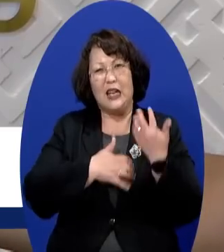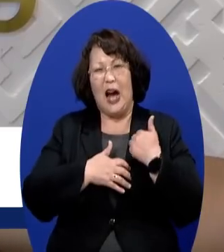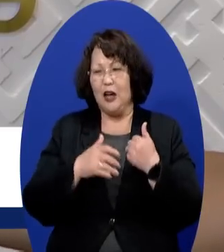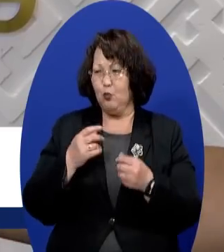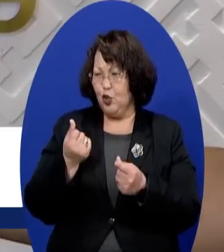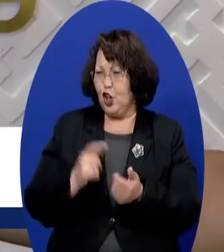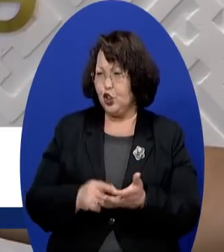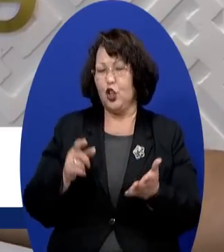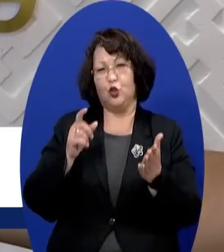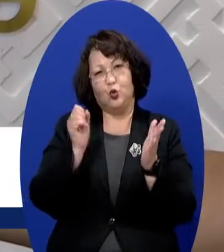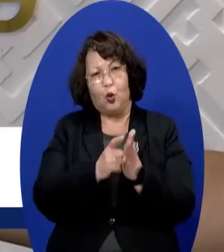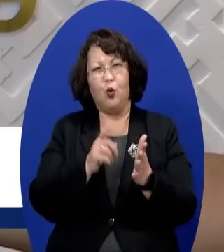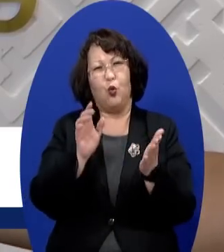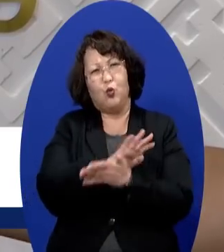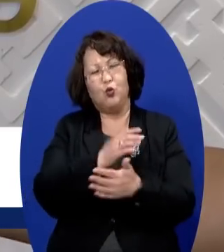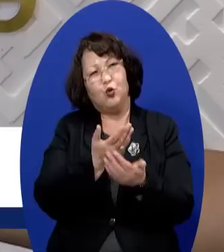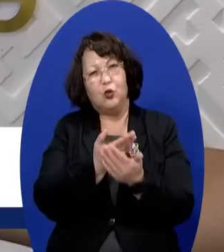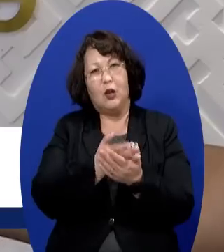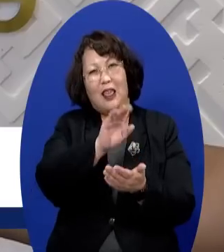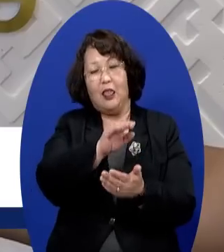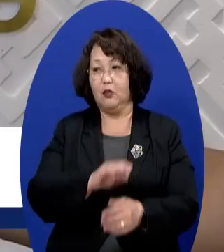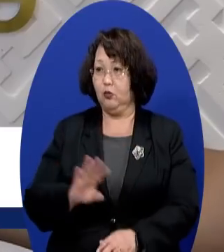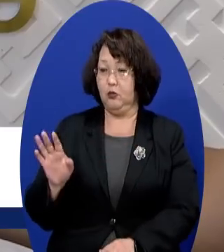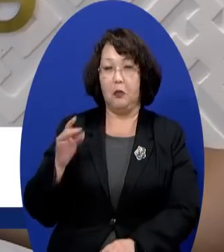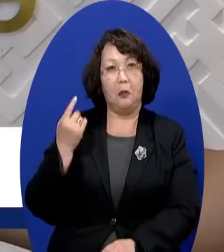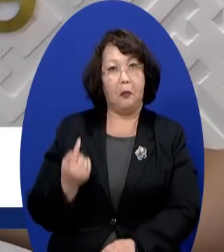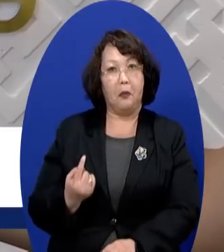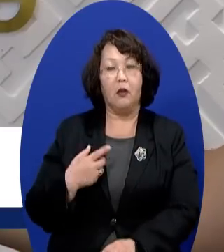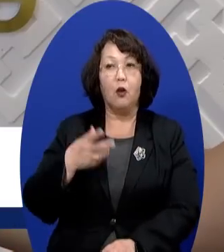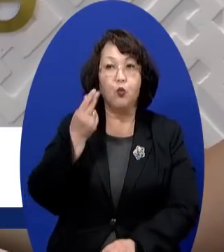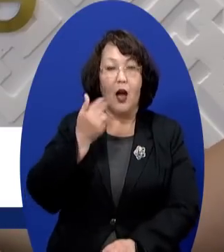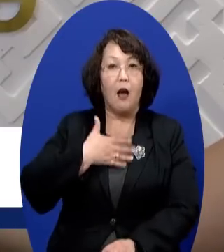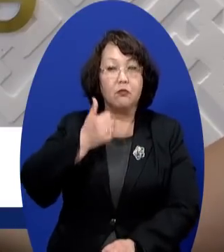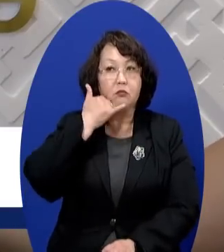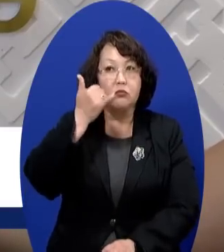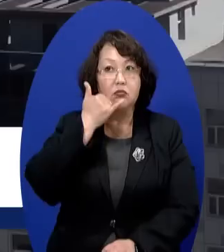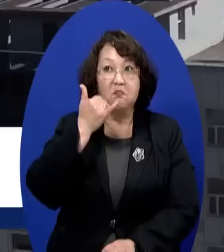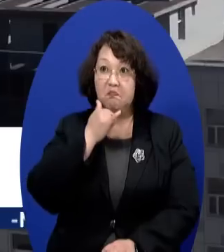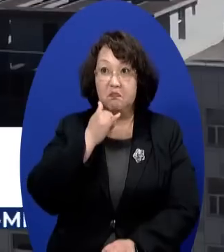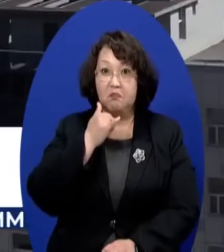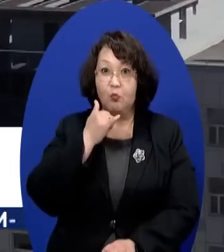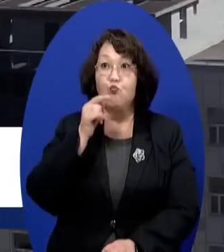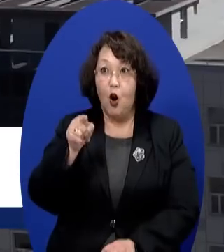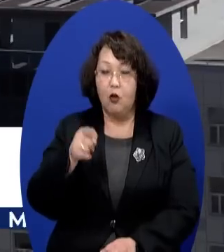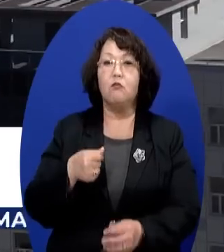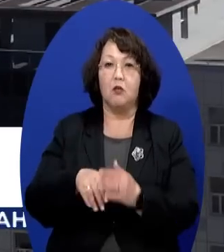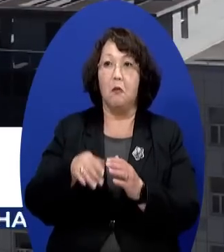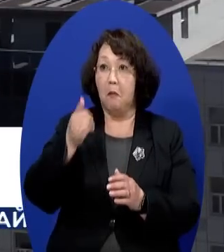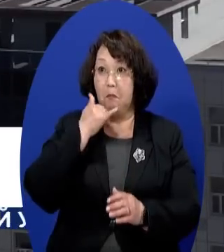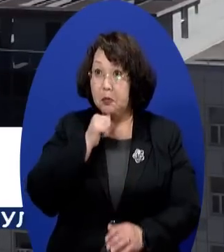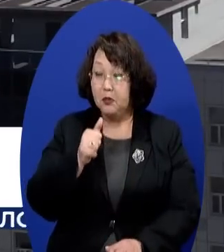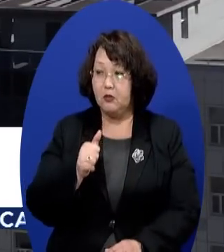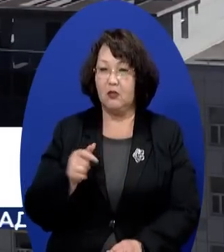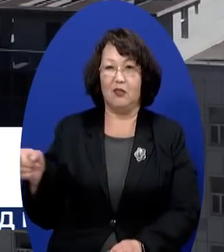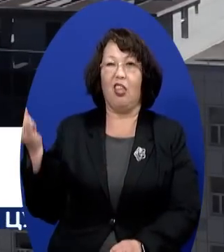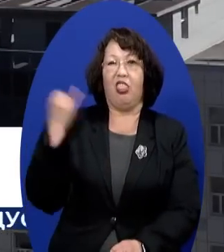үзүүлээч гэсэн тухайн хүн л бас өөрсдөө ярьж холбогдоод баталгааж усны дараа шийдвэрлүүлэх эрүүлүү найдвартай байгаа. Аймгийн хэмжээний